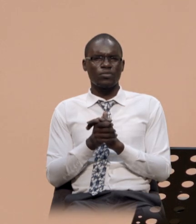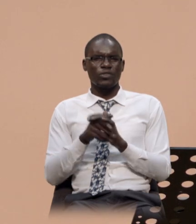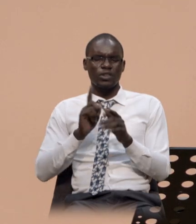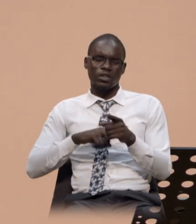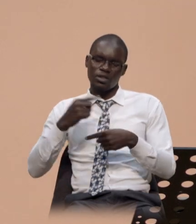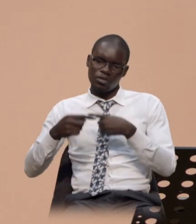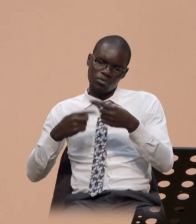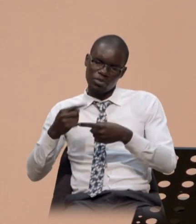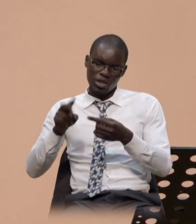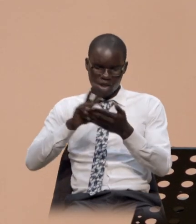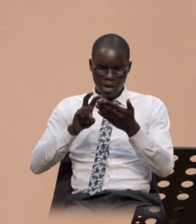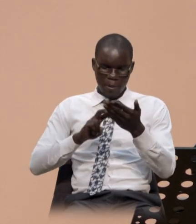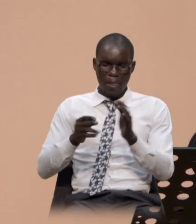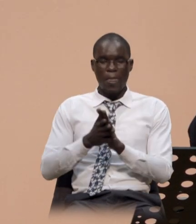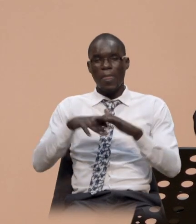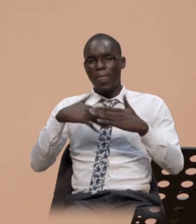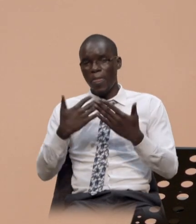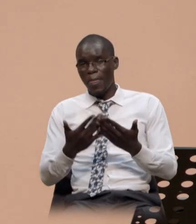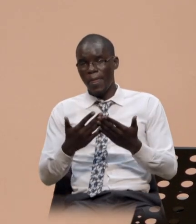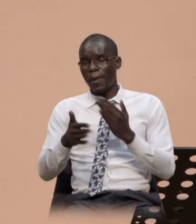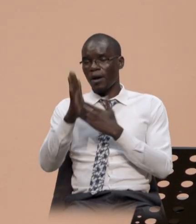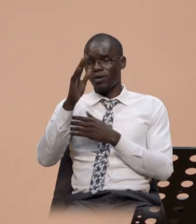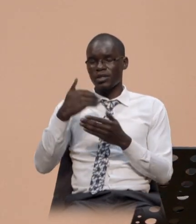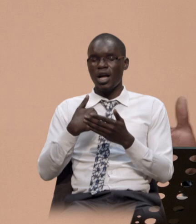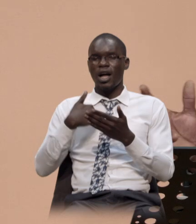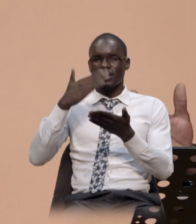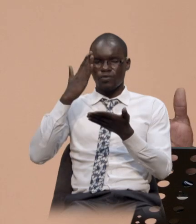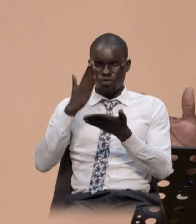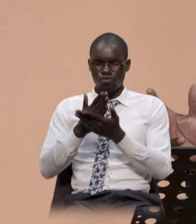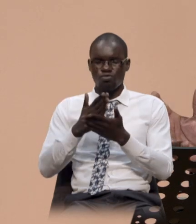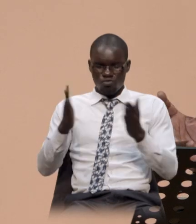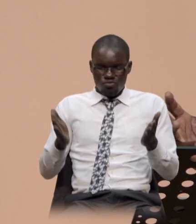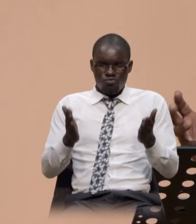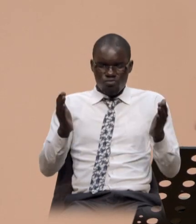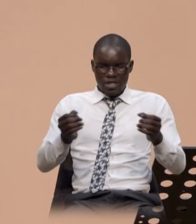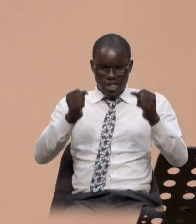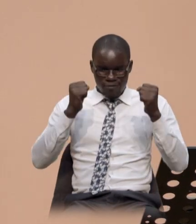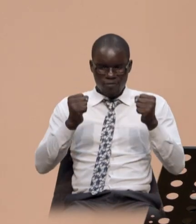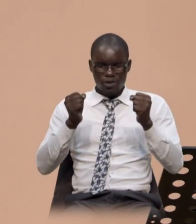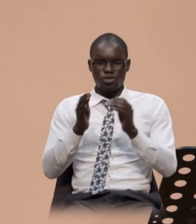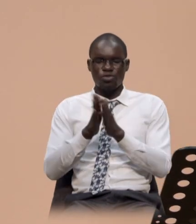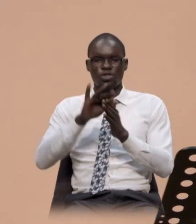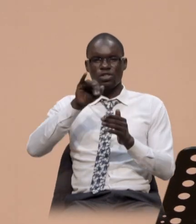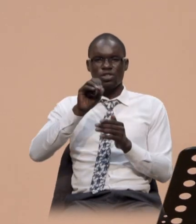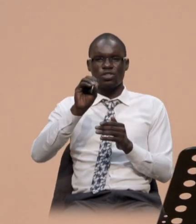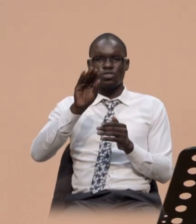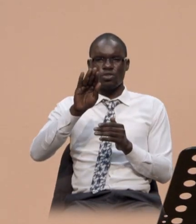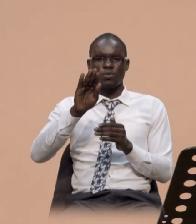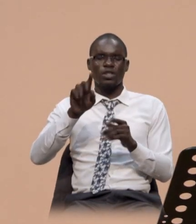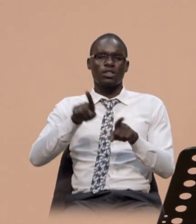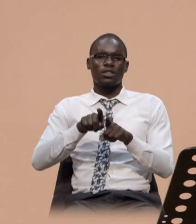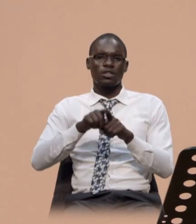kusoma, unaona ya kwamba jinsi Mungu alivyokuwa na uhakika, confidence with Job. Jinsi Mungu alivyokuwa na